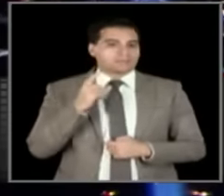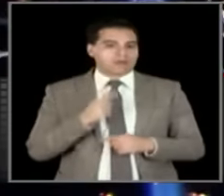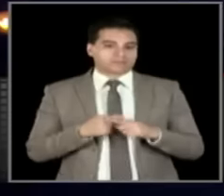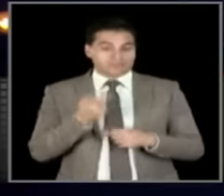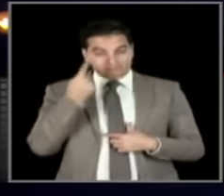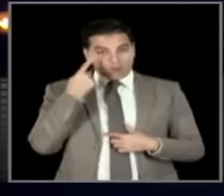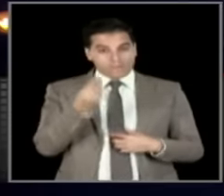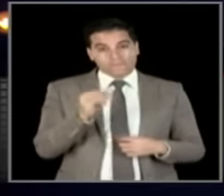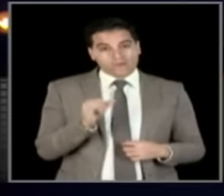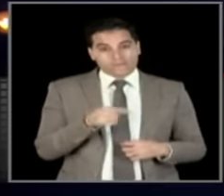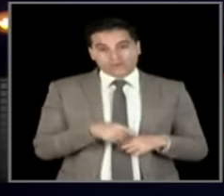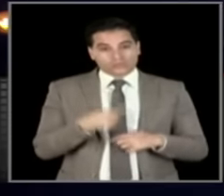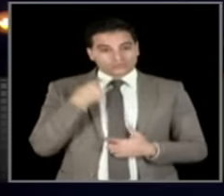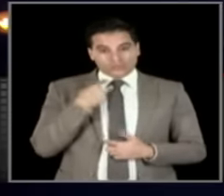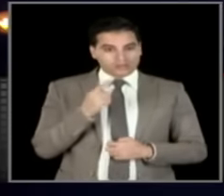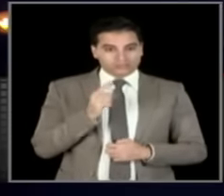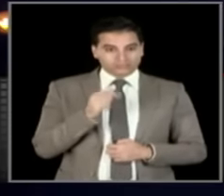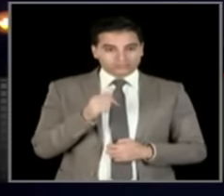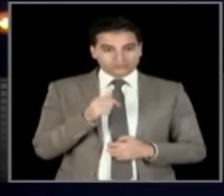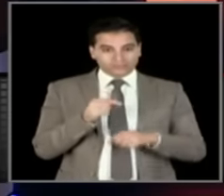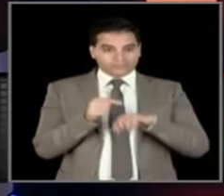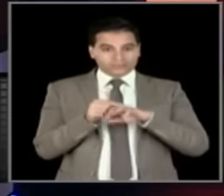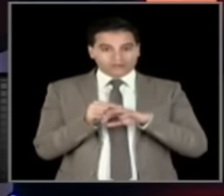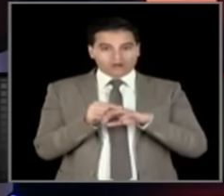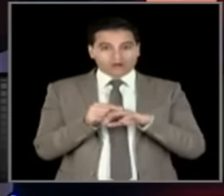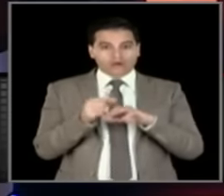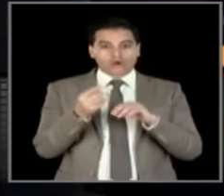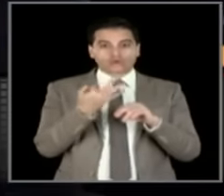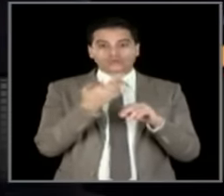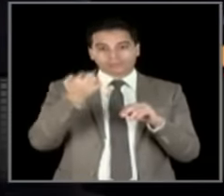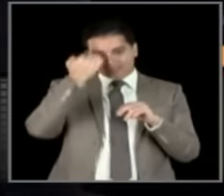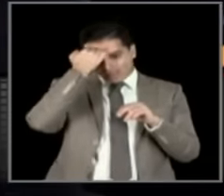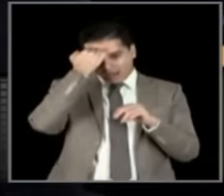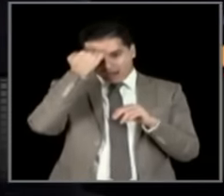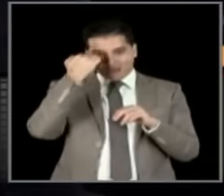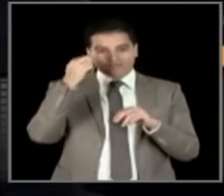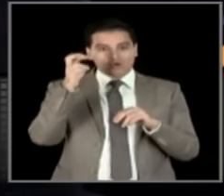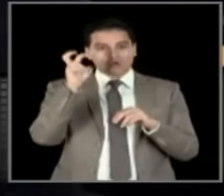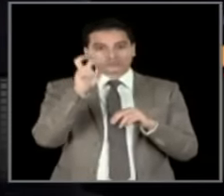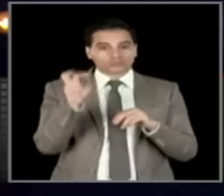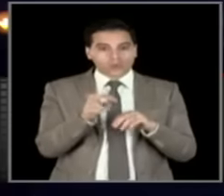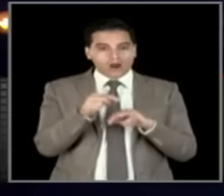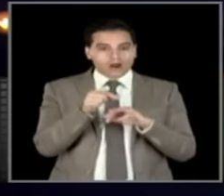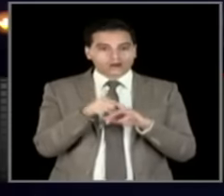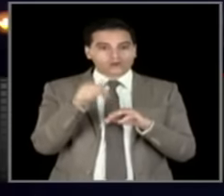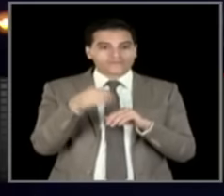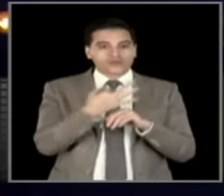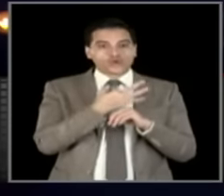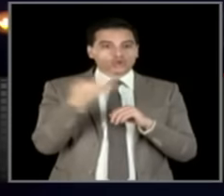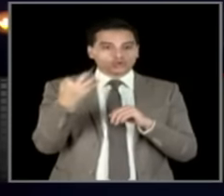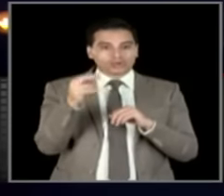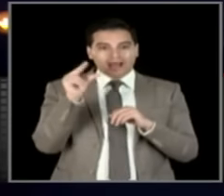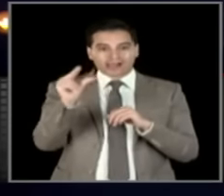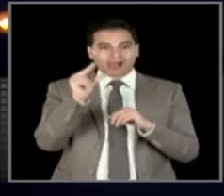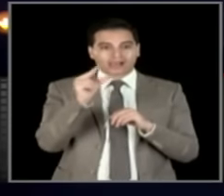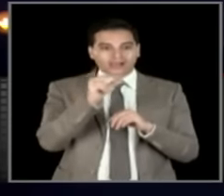أصلاً معلومة مهمة. ما نبقى عارفين إن في حجر الجرام منه $300,000 وفي 300